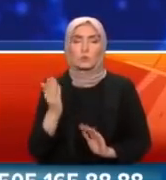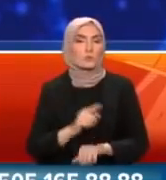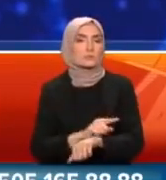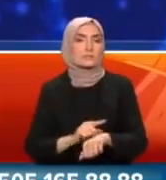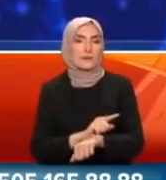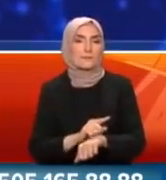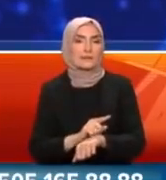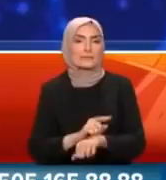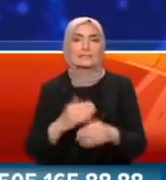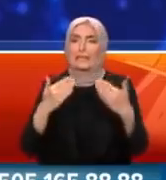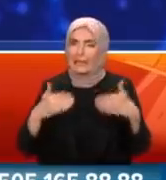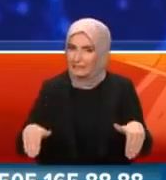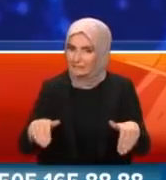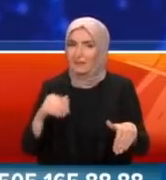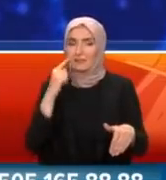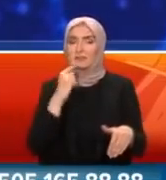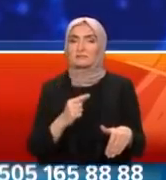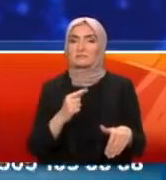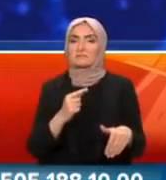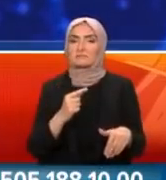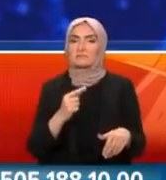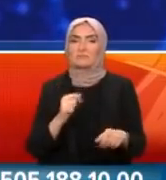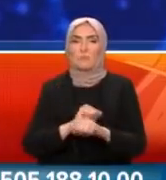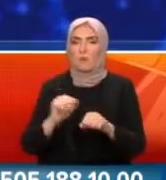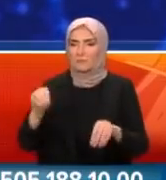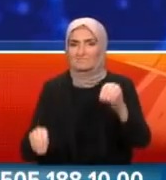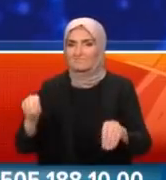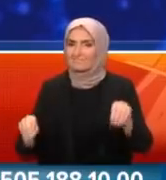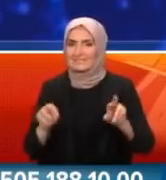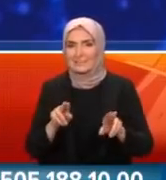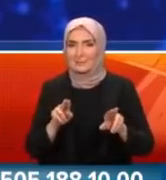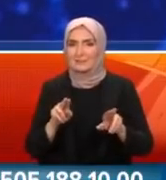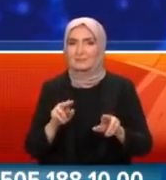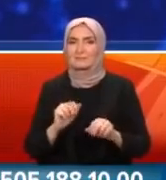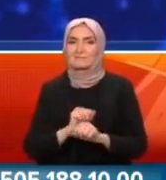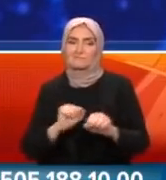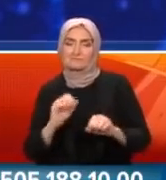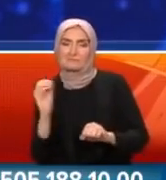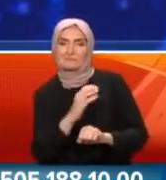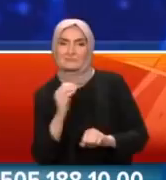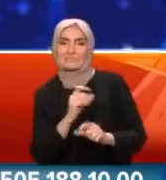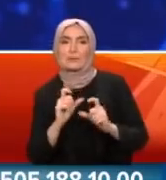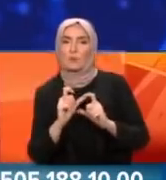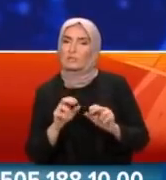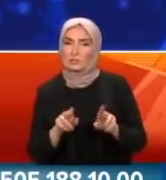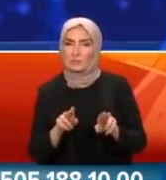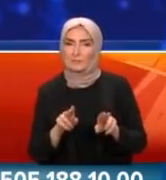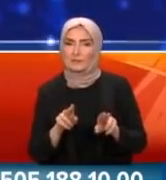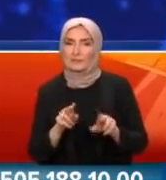zaman engellerle mayınlarla sabah taşlarını Hatta